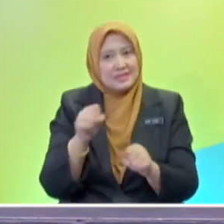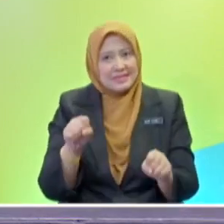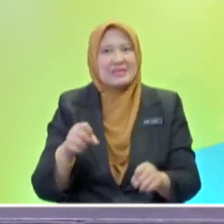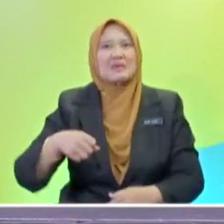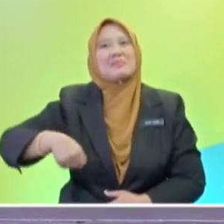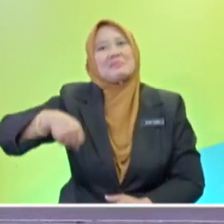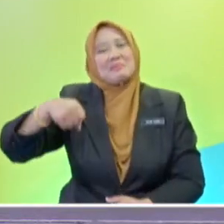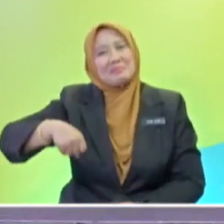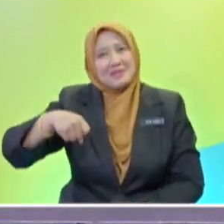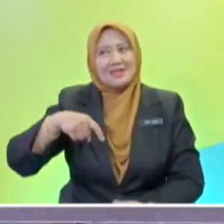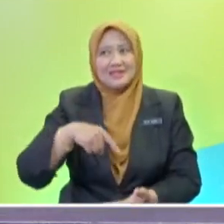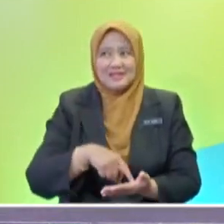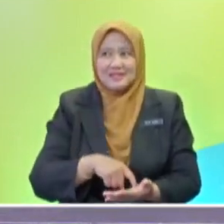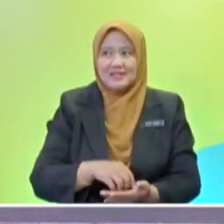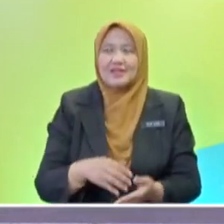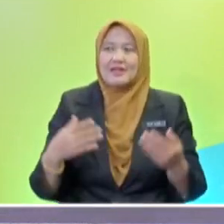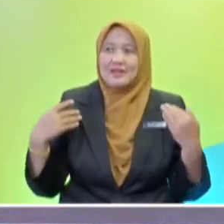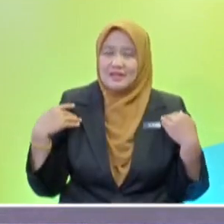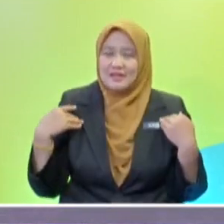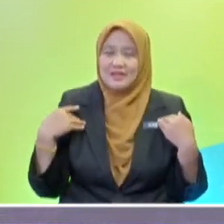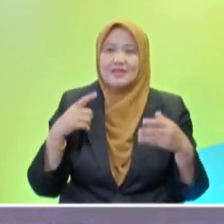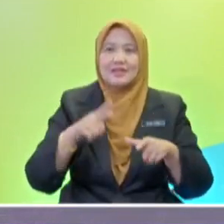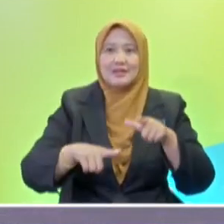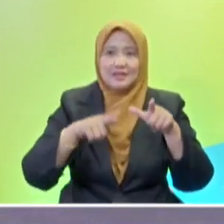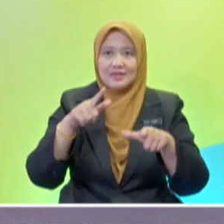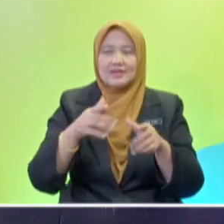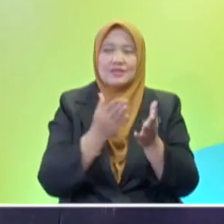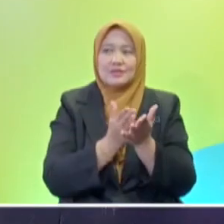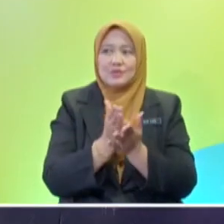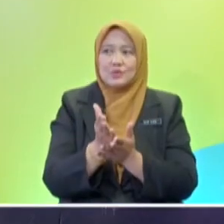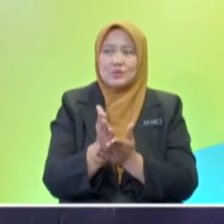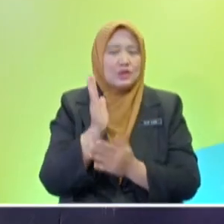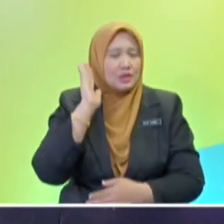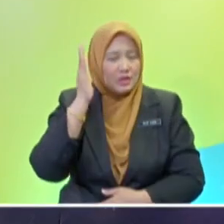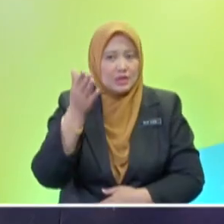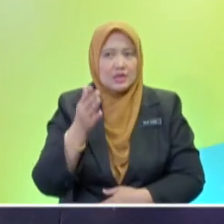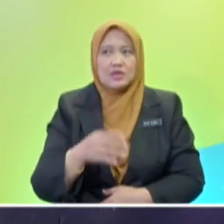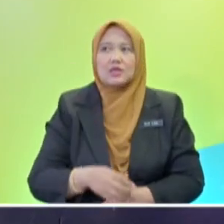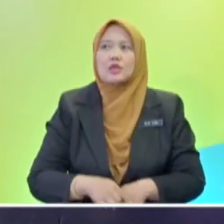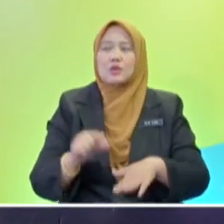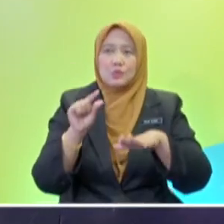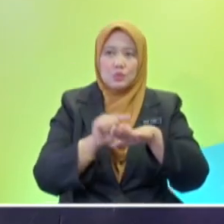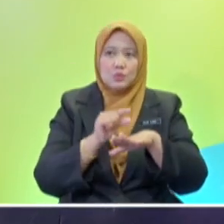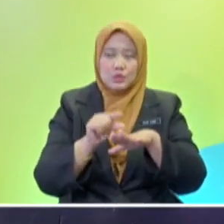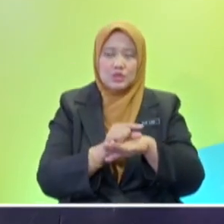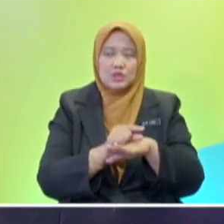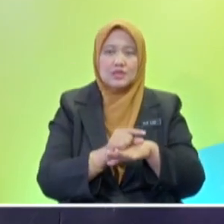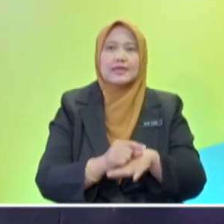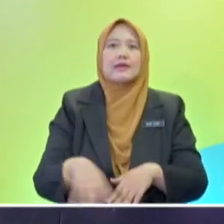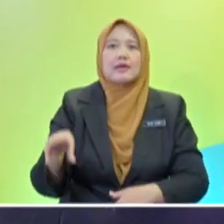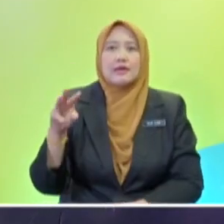tapi langkah kita di langkah yang seterusnya lagi yaitu kita akan gunakan motif ombak yang